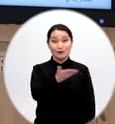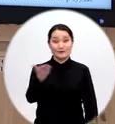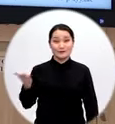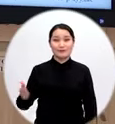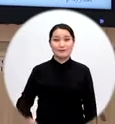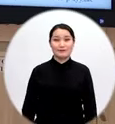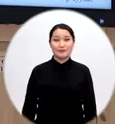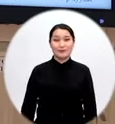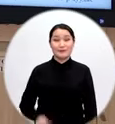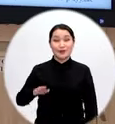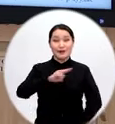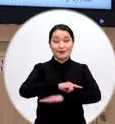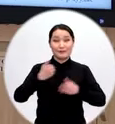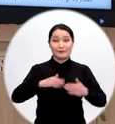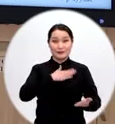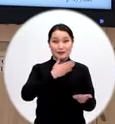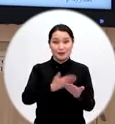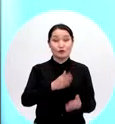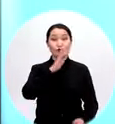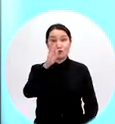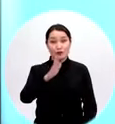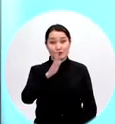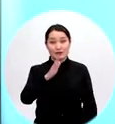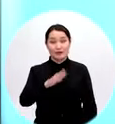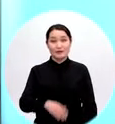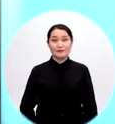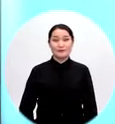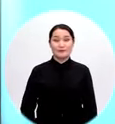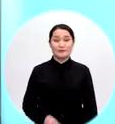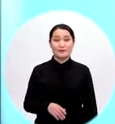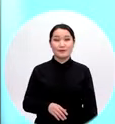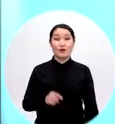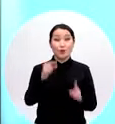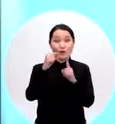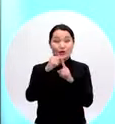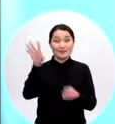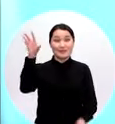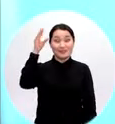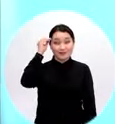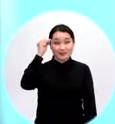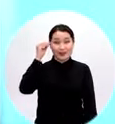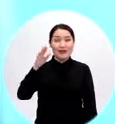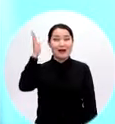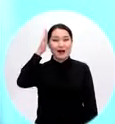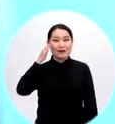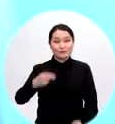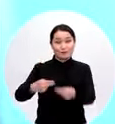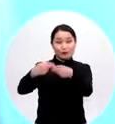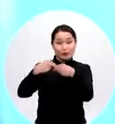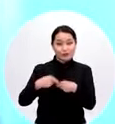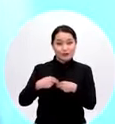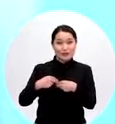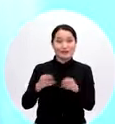Хүүхдүүдээ баг ангийн багштай баярлалаа дуугаа дуулахдаа өвгөө цээжлэхдээ гэр бүлийнхэнтэйгээ хамтран